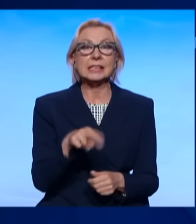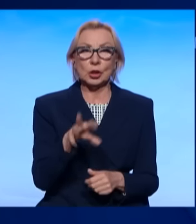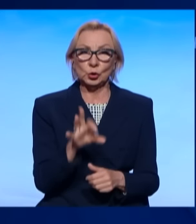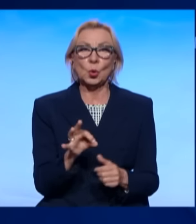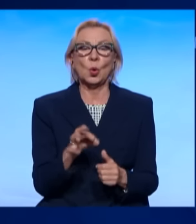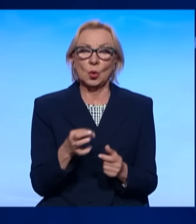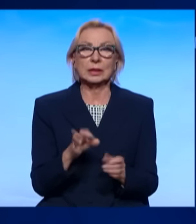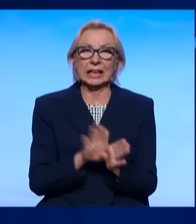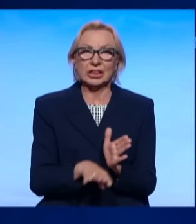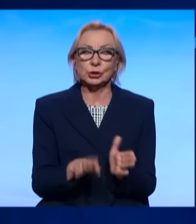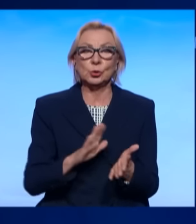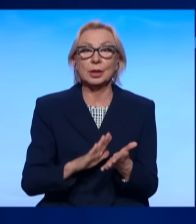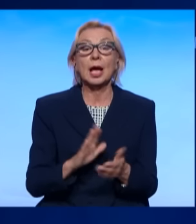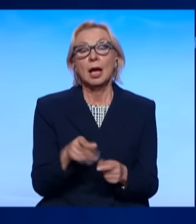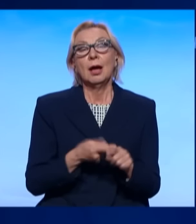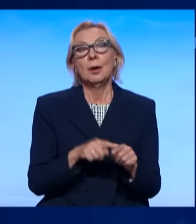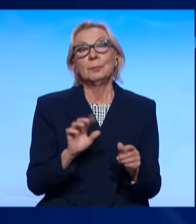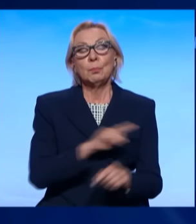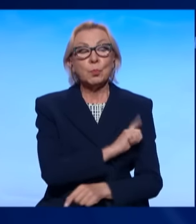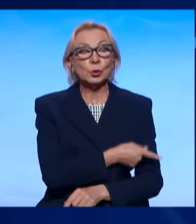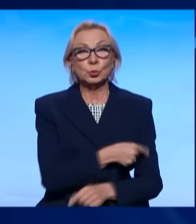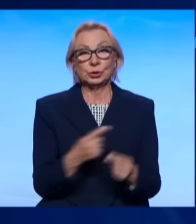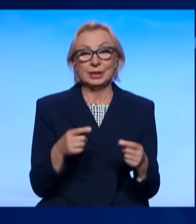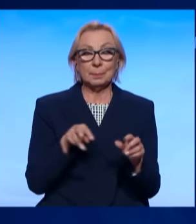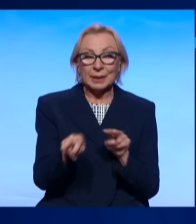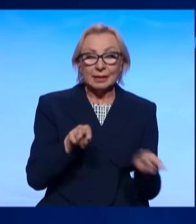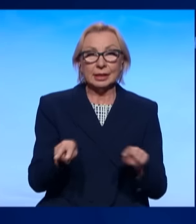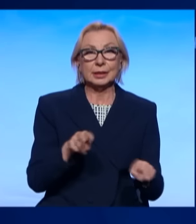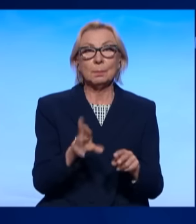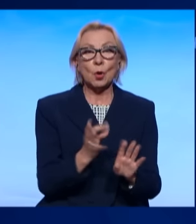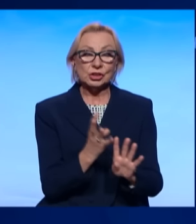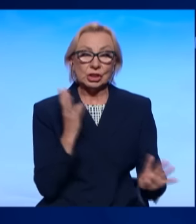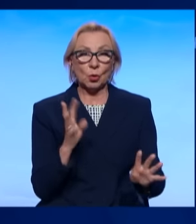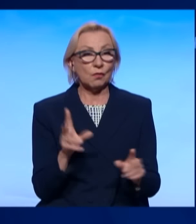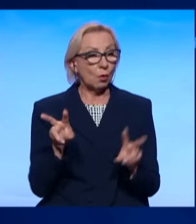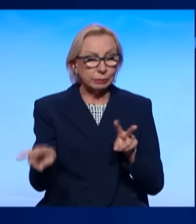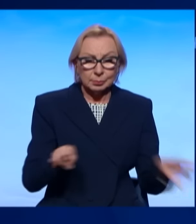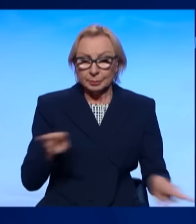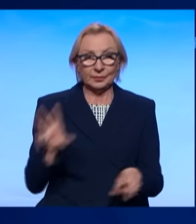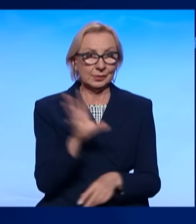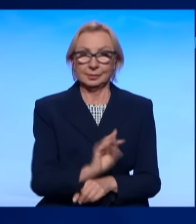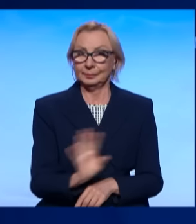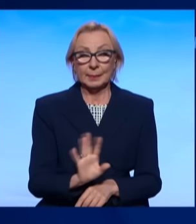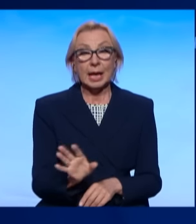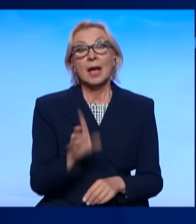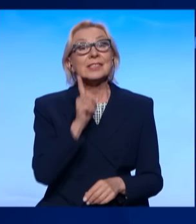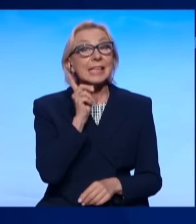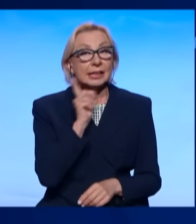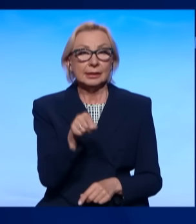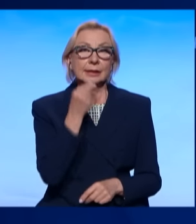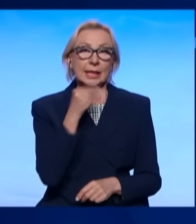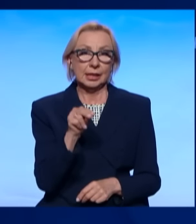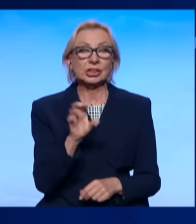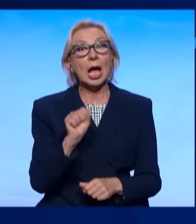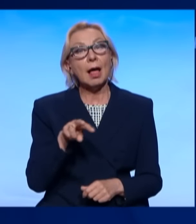позначки. Укренерго просить потужні прилади вмикати не одночасно, а почергово. У зелених областях ситуація наразі найліпша,